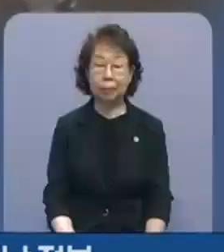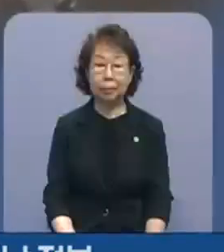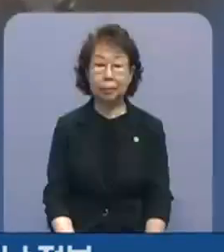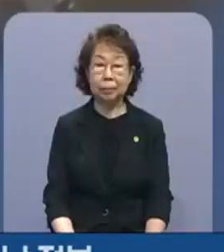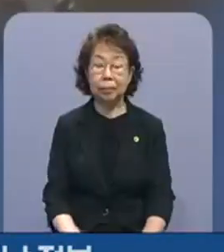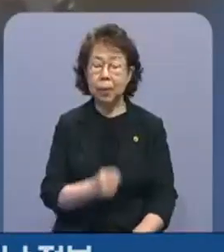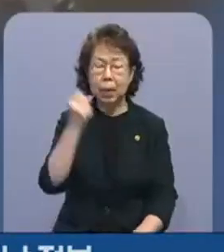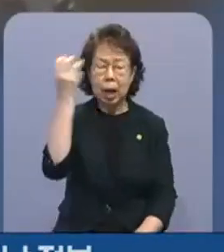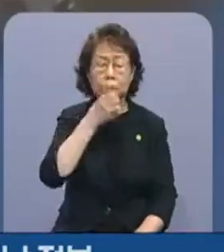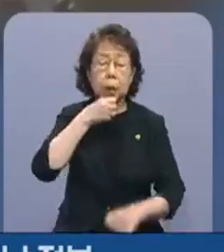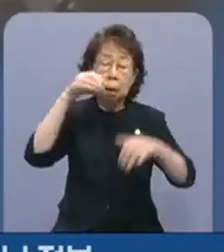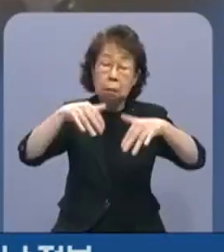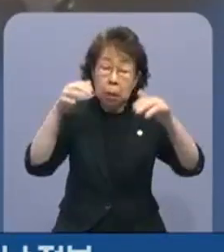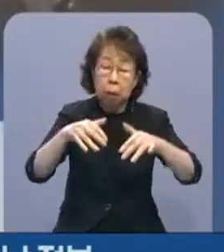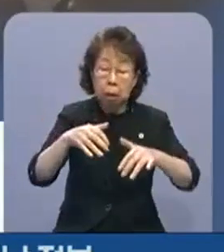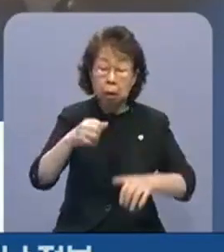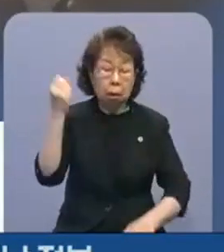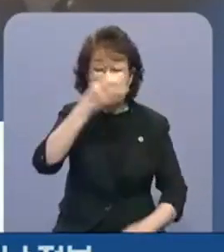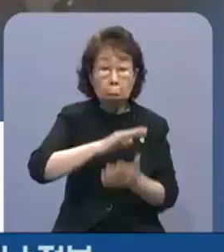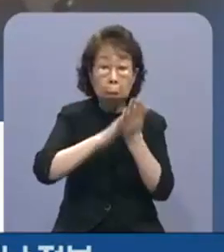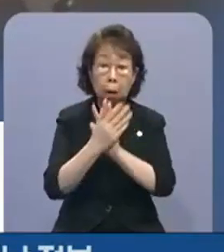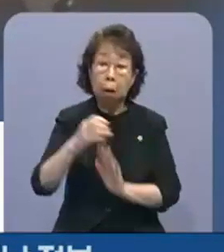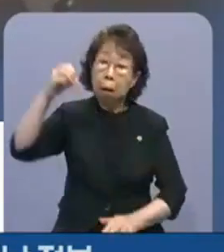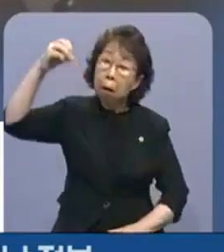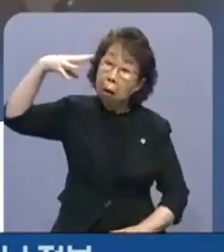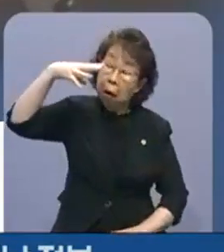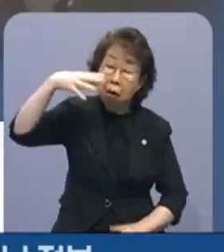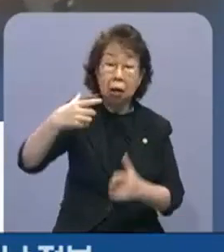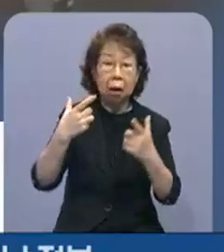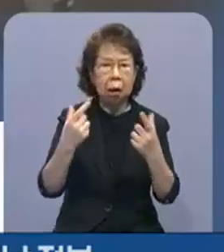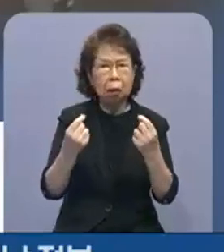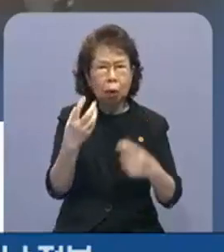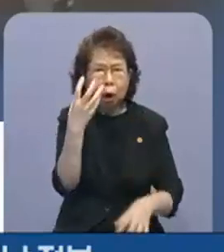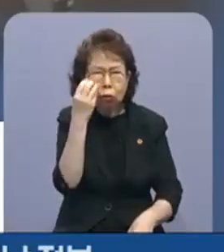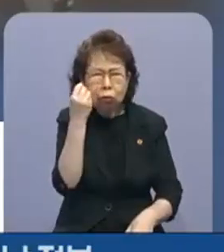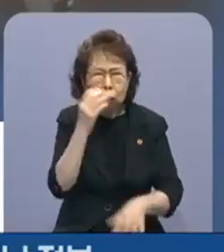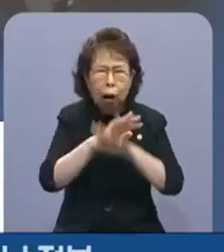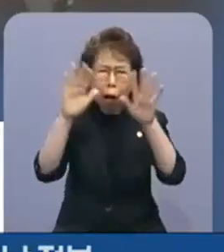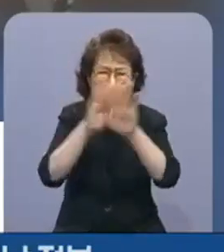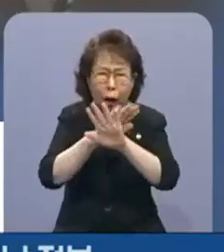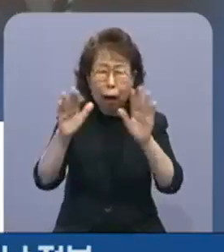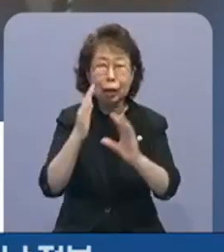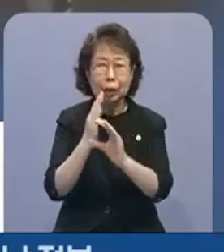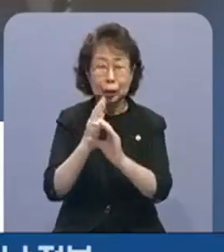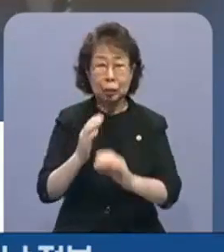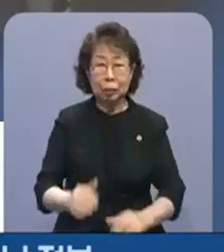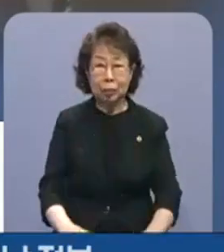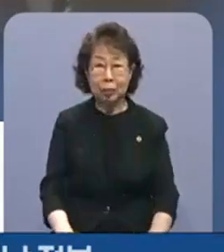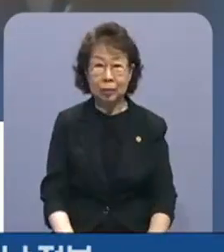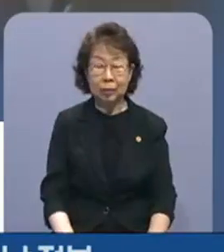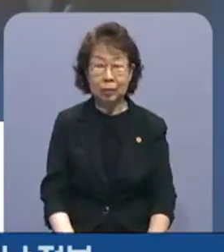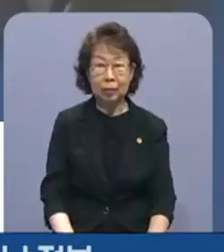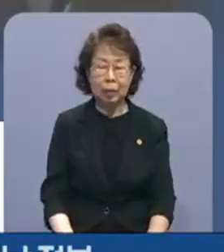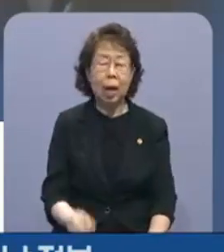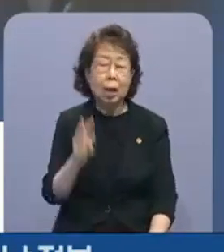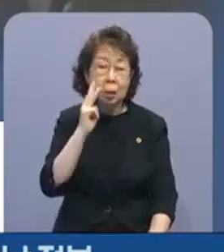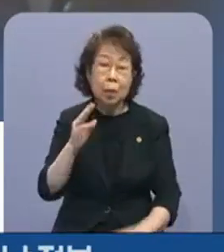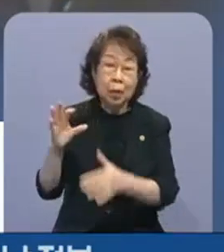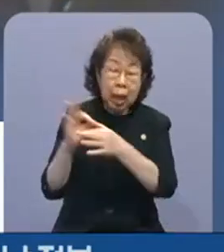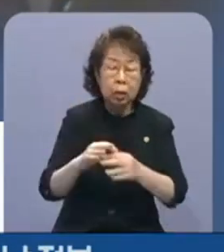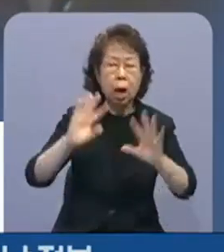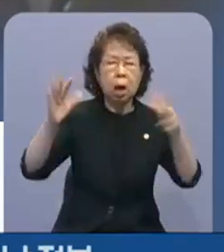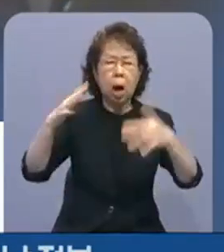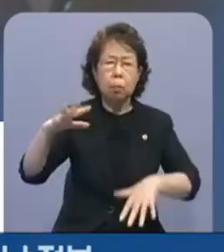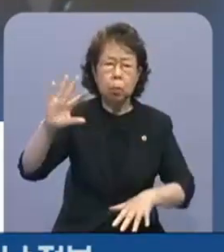4 갑자기 비바람이 몰아치던 아가도 언제 그랬냐는 듯 해가 뜨고 종잡을 수 없는 날씨가 이어지고 있습니다 설 제 부산에서는